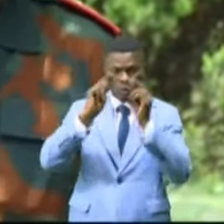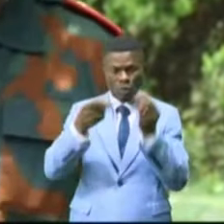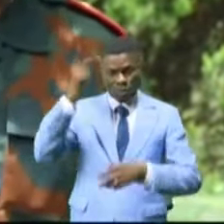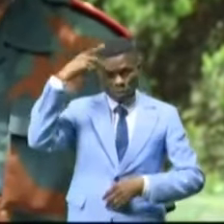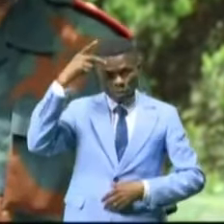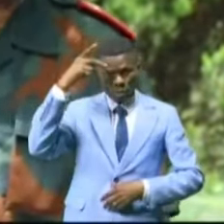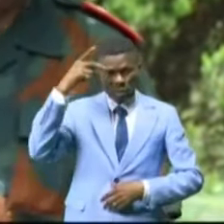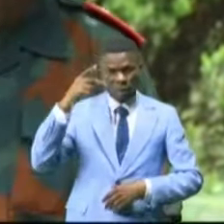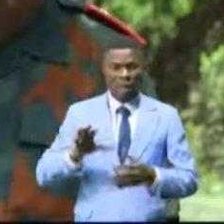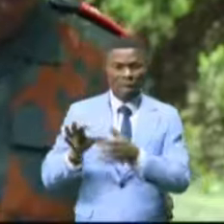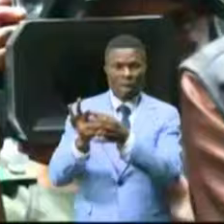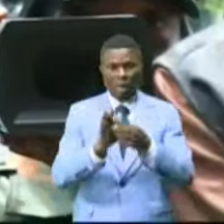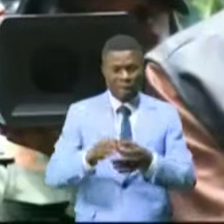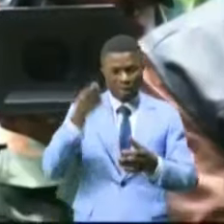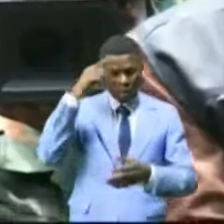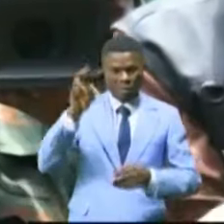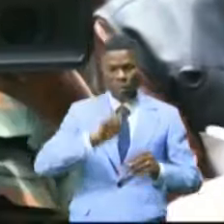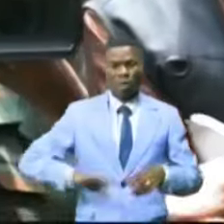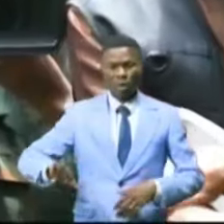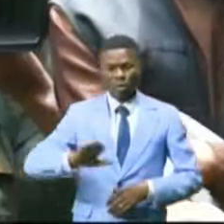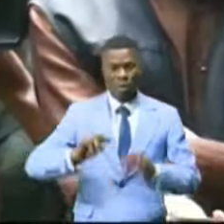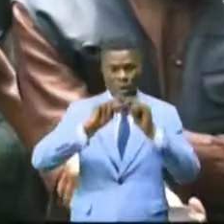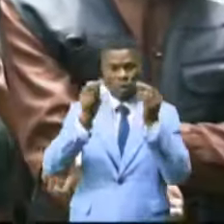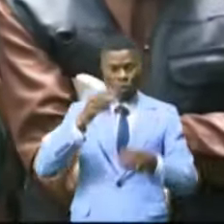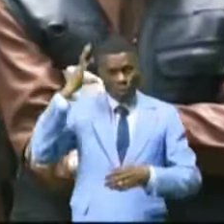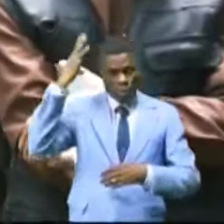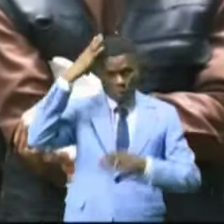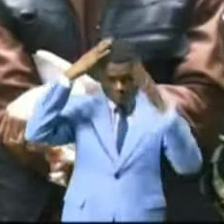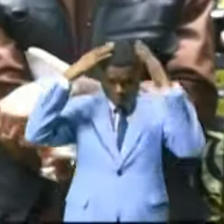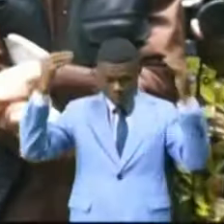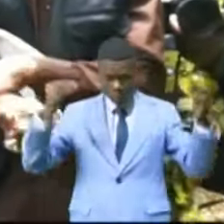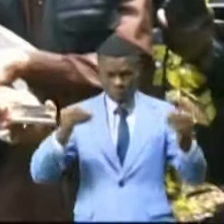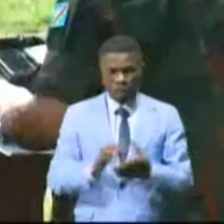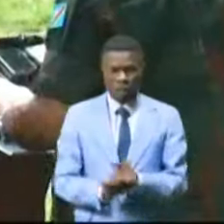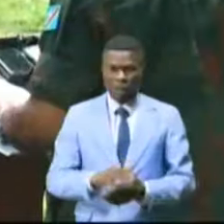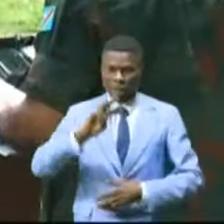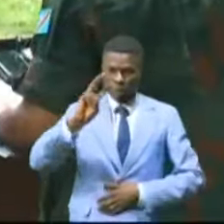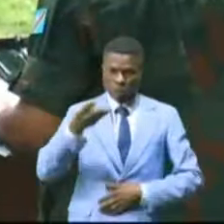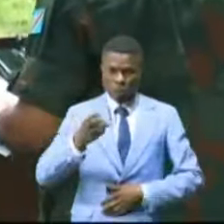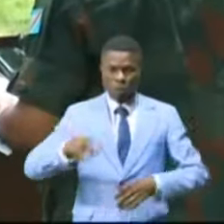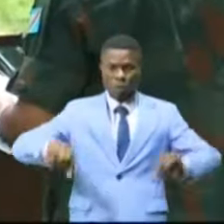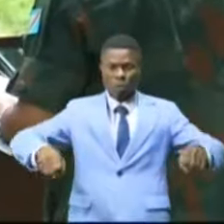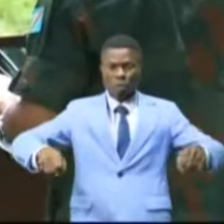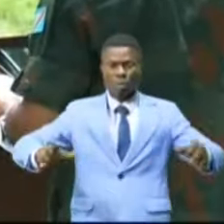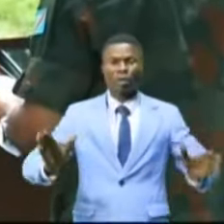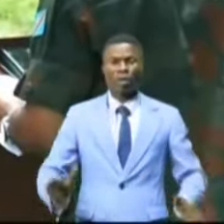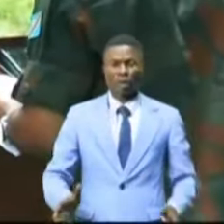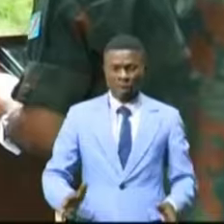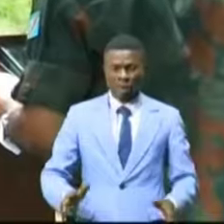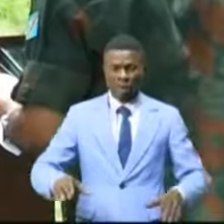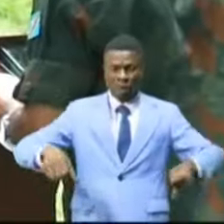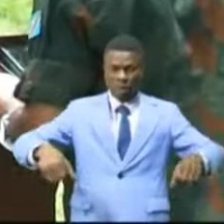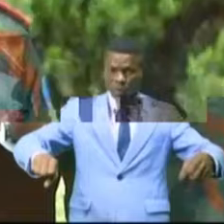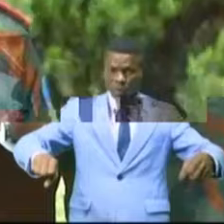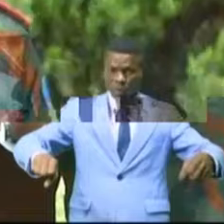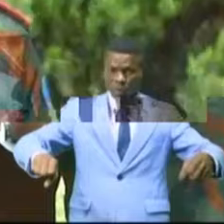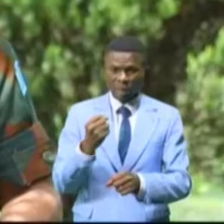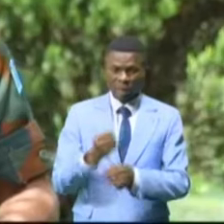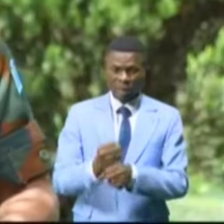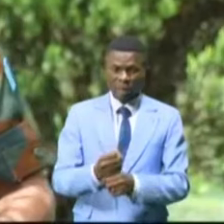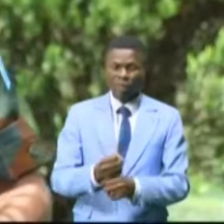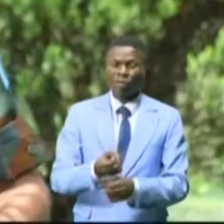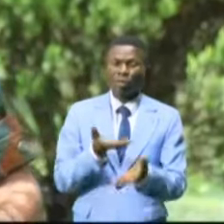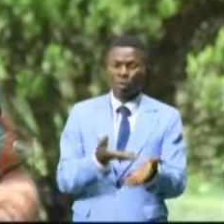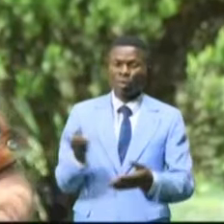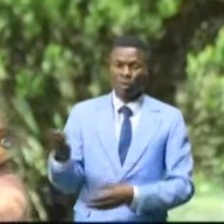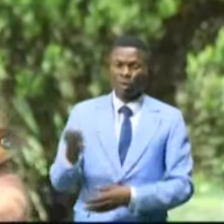politique Ensemble pour la République. Le troisième est un moto-taximan à leur service